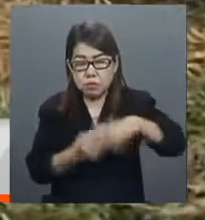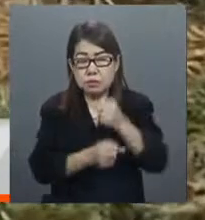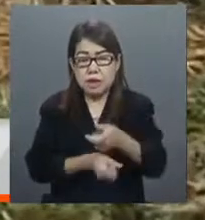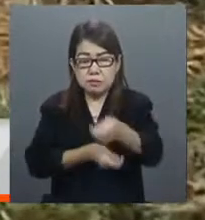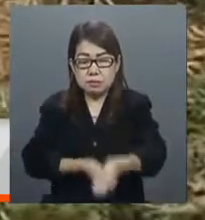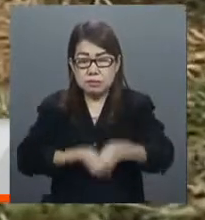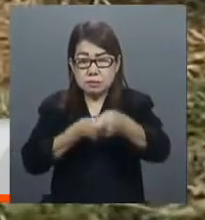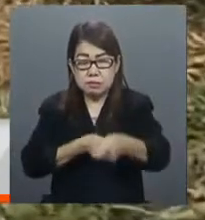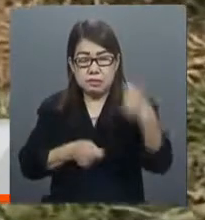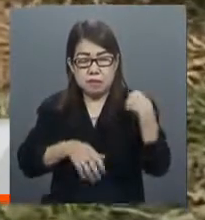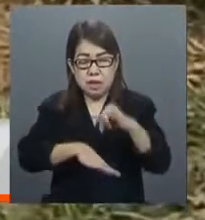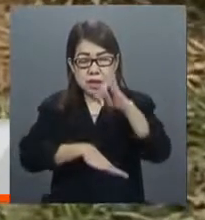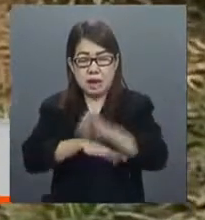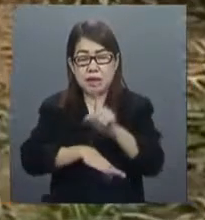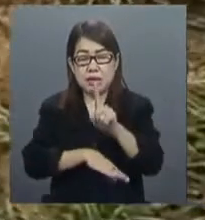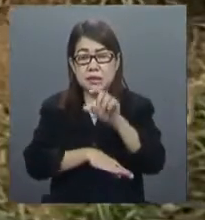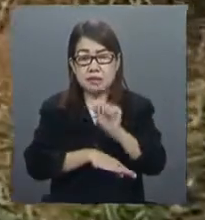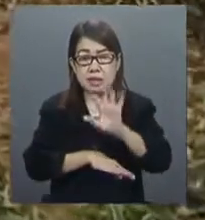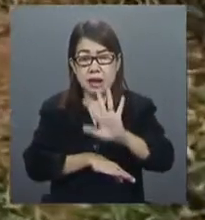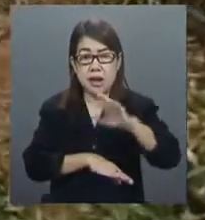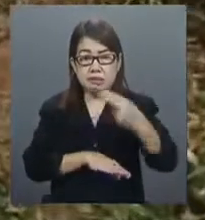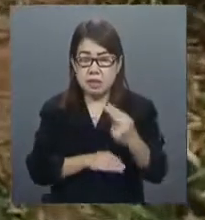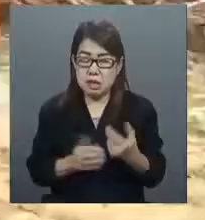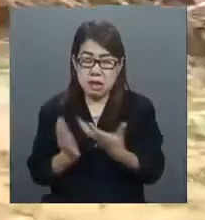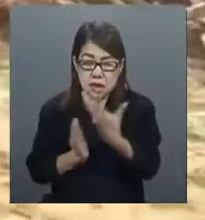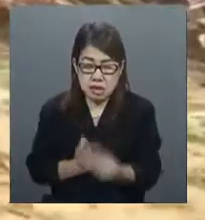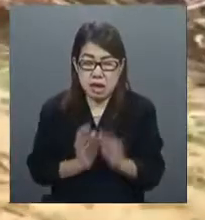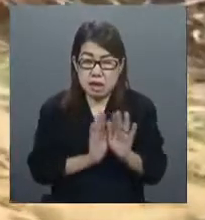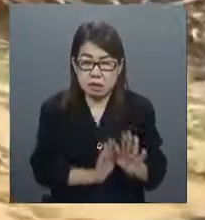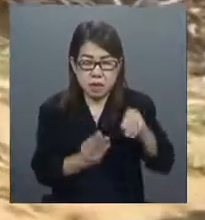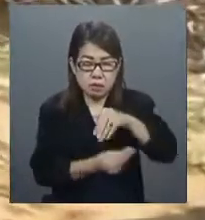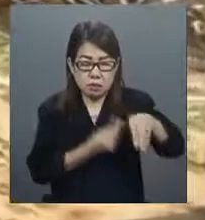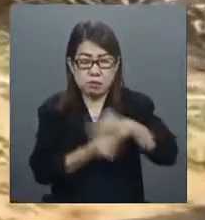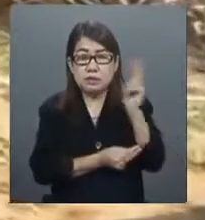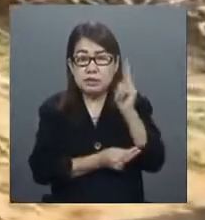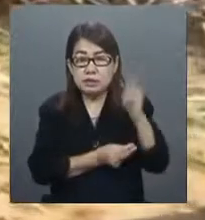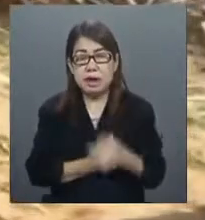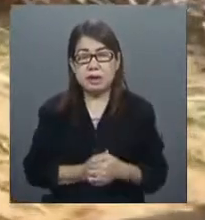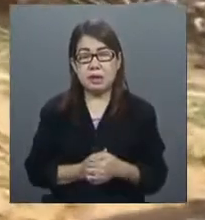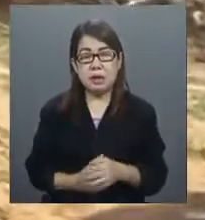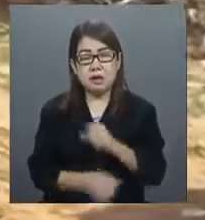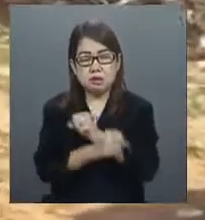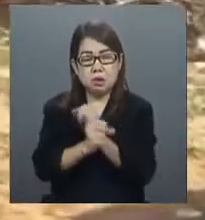150,000ไร่เพื่อสำรองน้ำไว้อุปโภคบริโภคและรักษาระบบนิเวศ